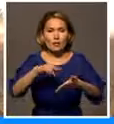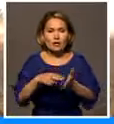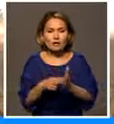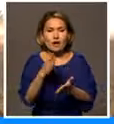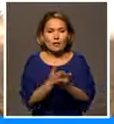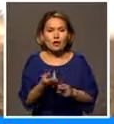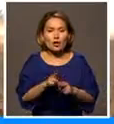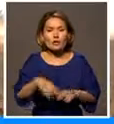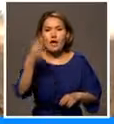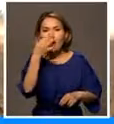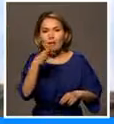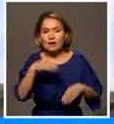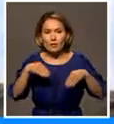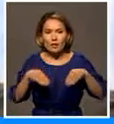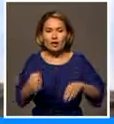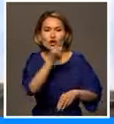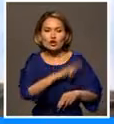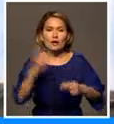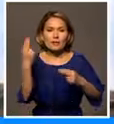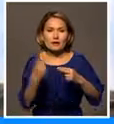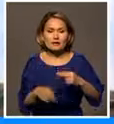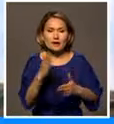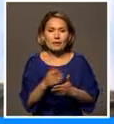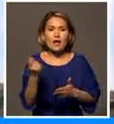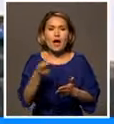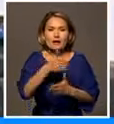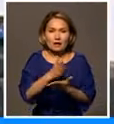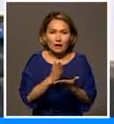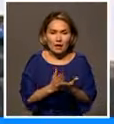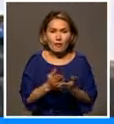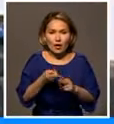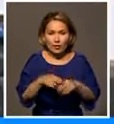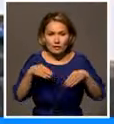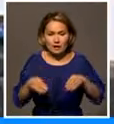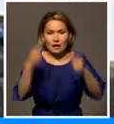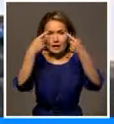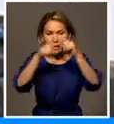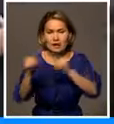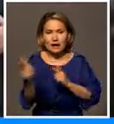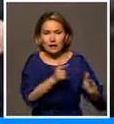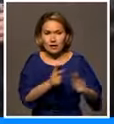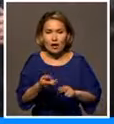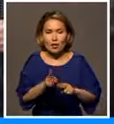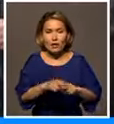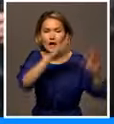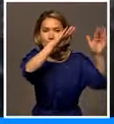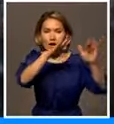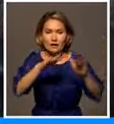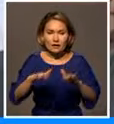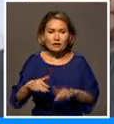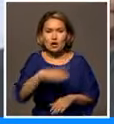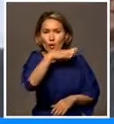мал азығына арналған дақылдарды егу аяқталды. Бидай салатын кешендер техниканың басқа түрлері сақадай сай тұр. Биылғы қыста қар молынан түскендіктен